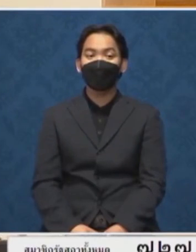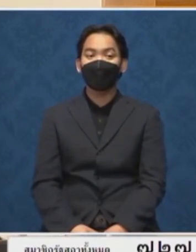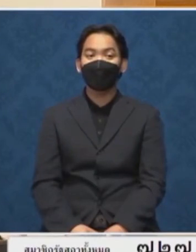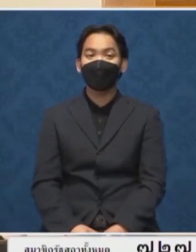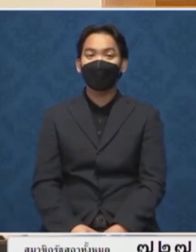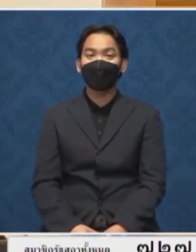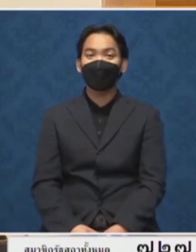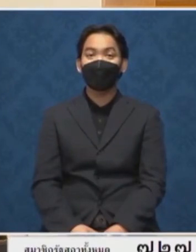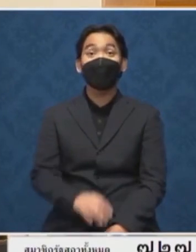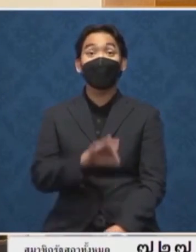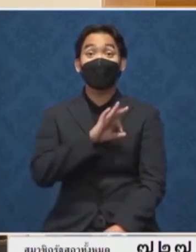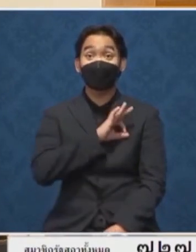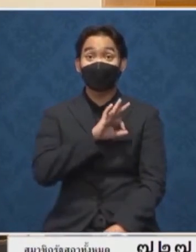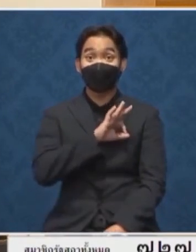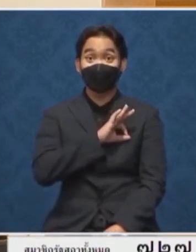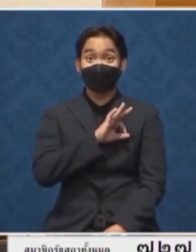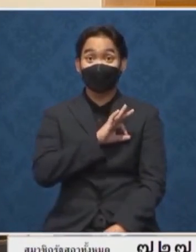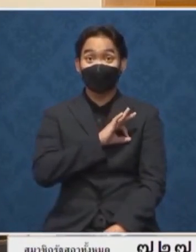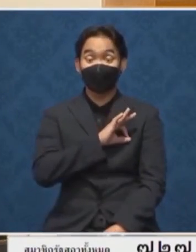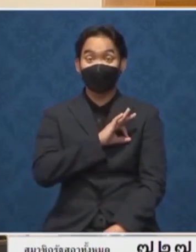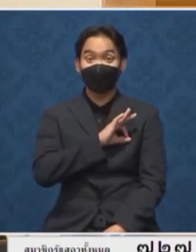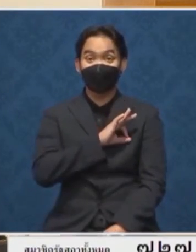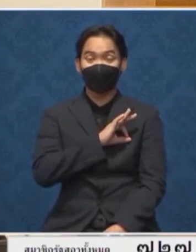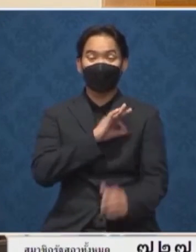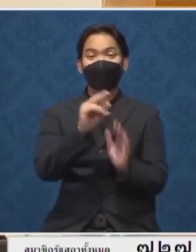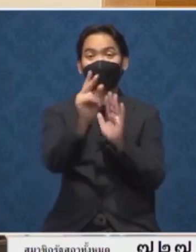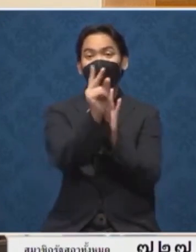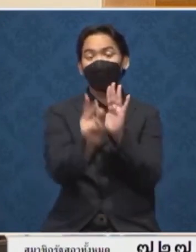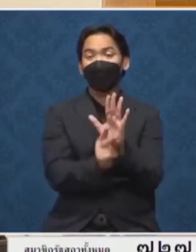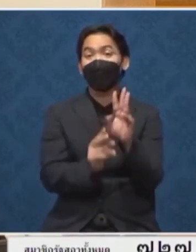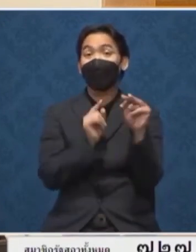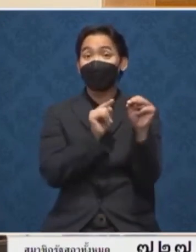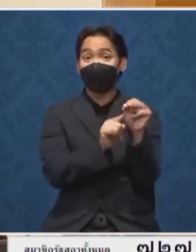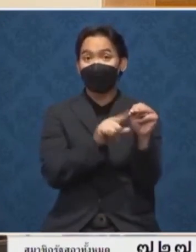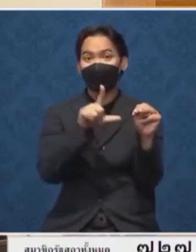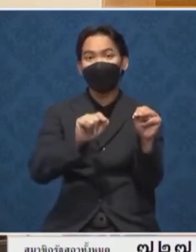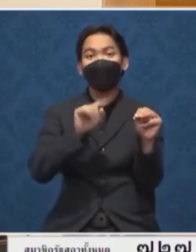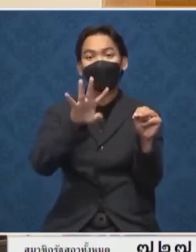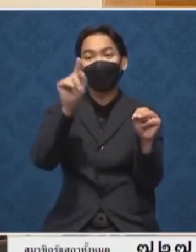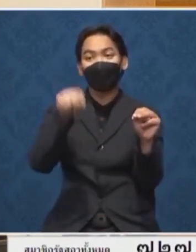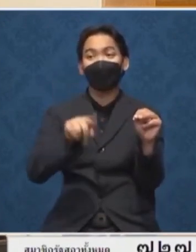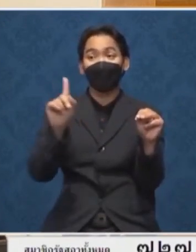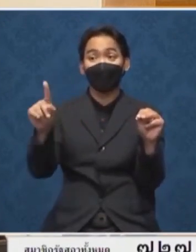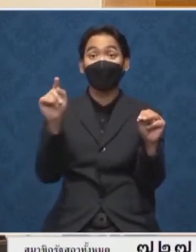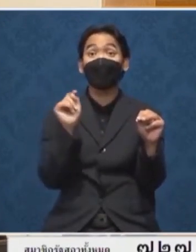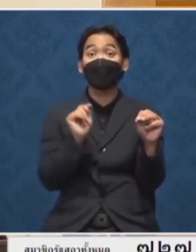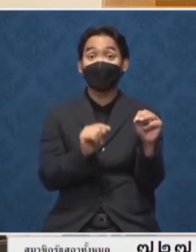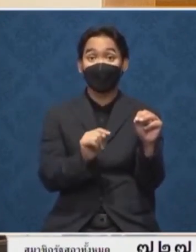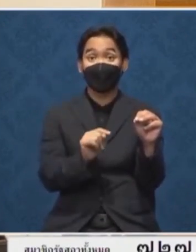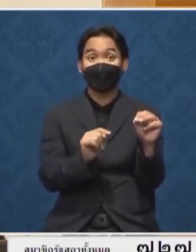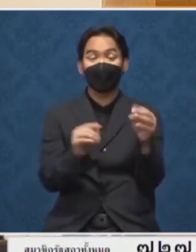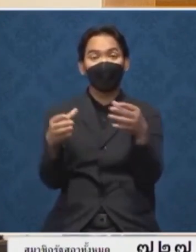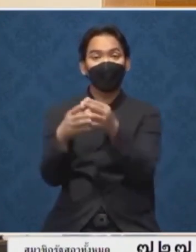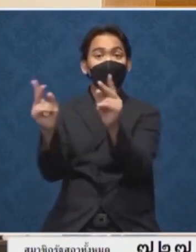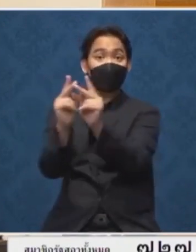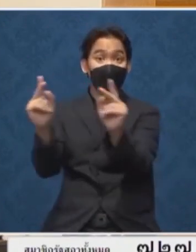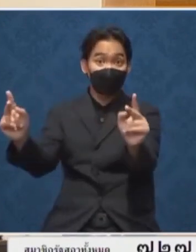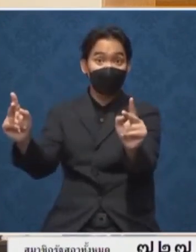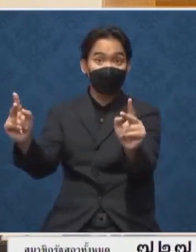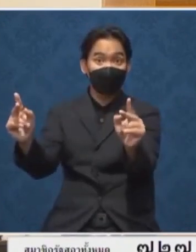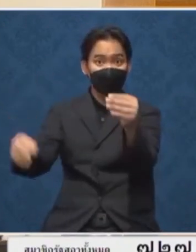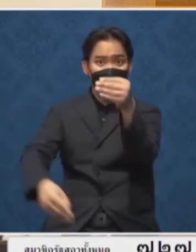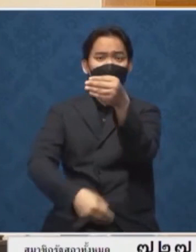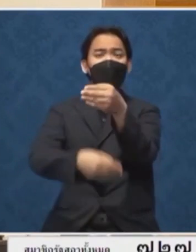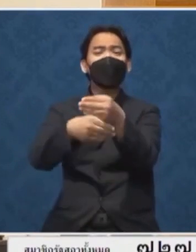ท่านสมาชิกครับสำหรับมาตรานี้คณะกรรมการได้เพิ่มขึ้นใหม่